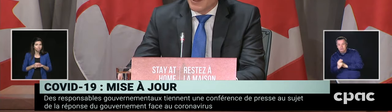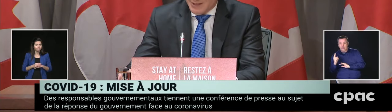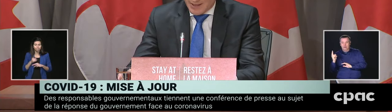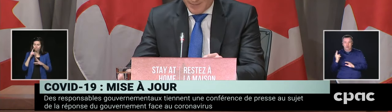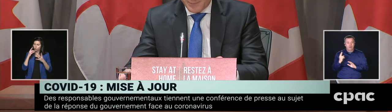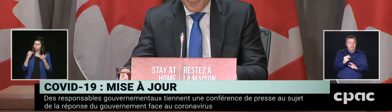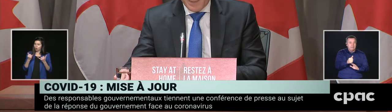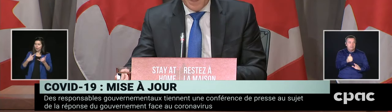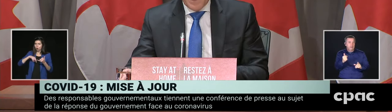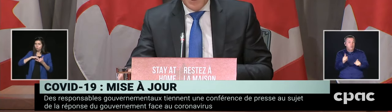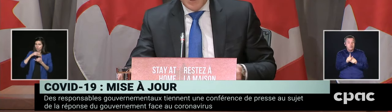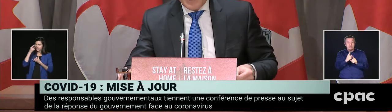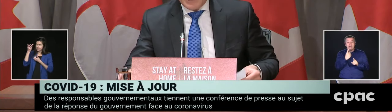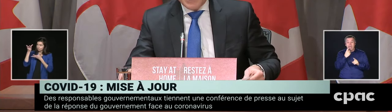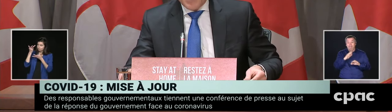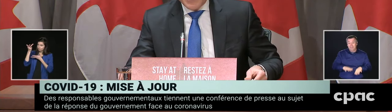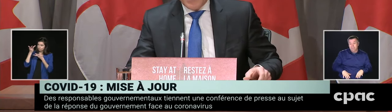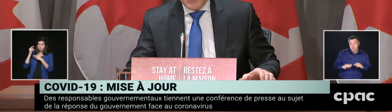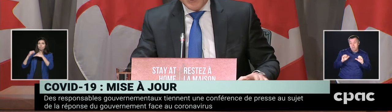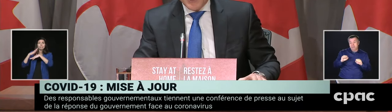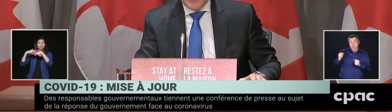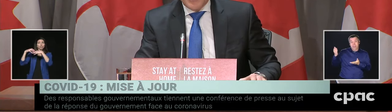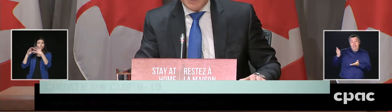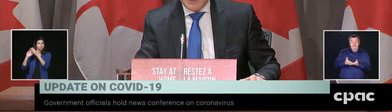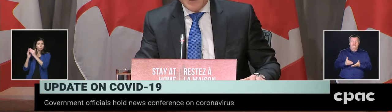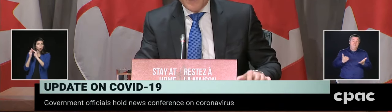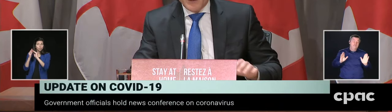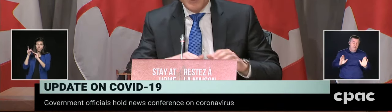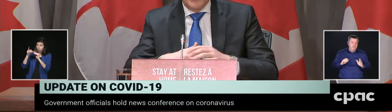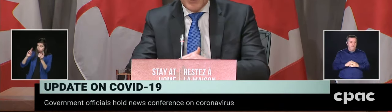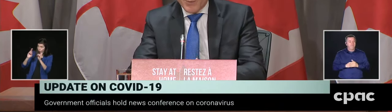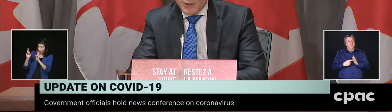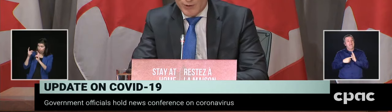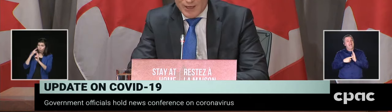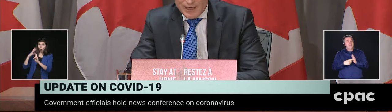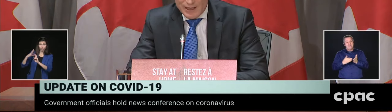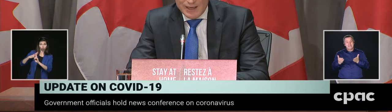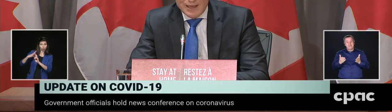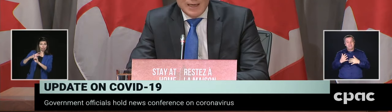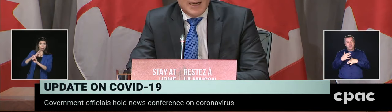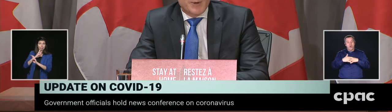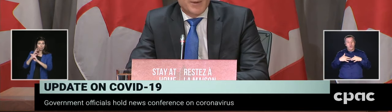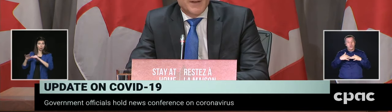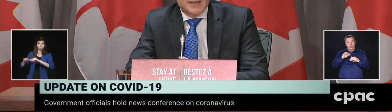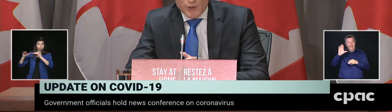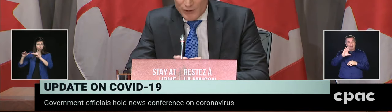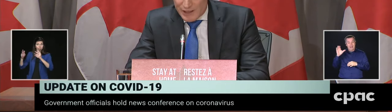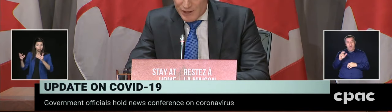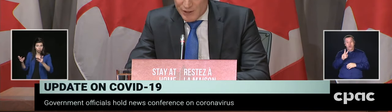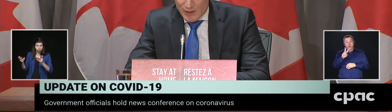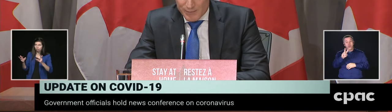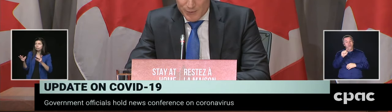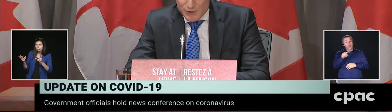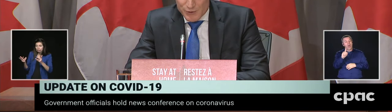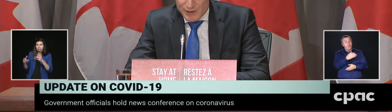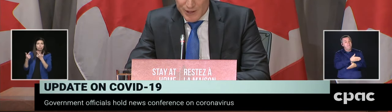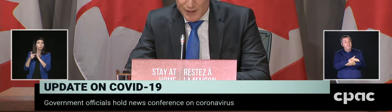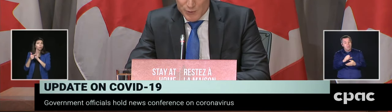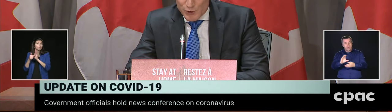inondations potentielles. Par exemple, Service aux Autochtones Canada fournit 2,1 millions de dollars à la Première Nation de